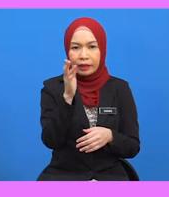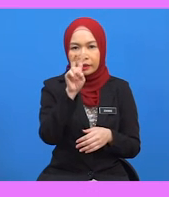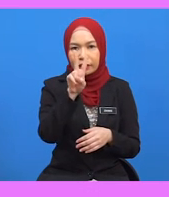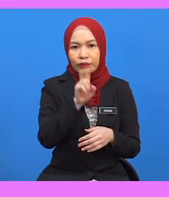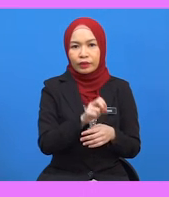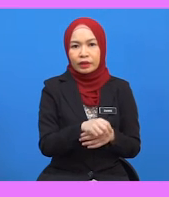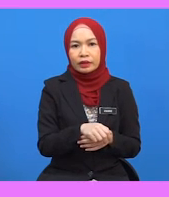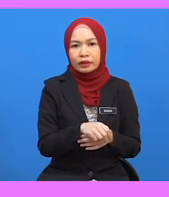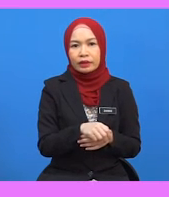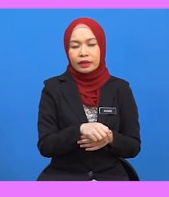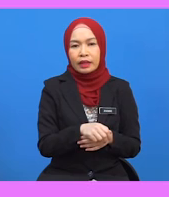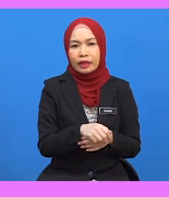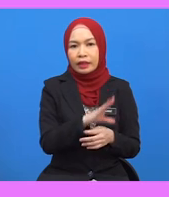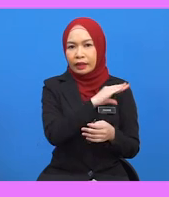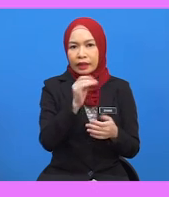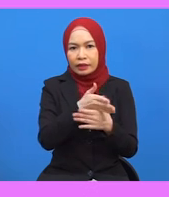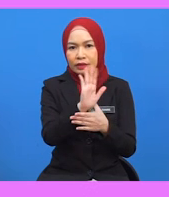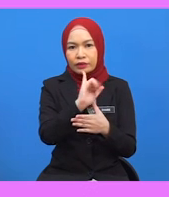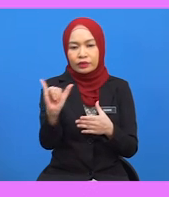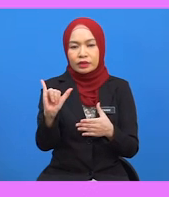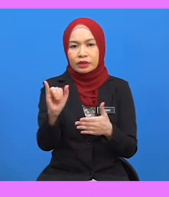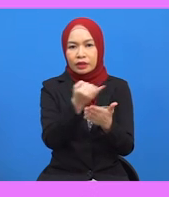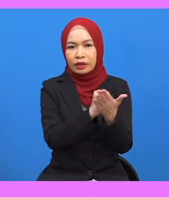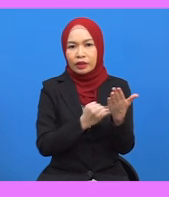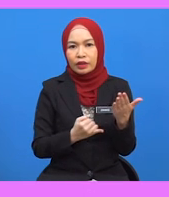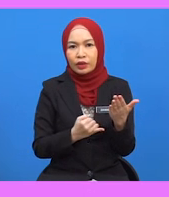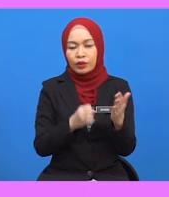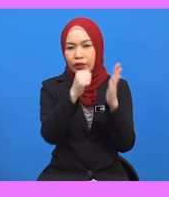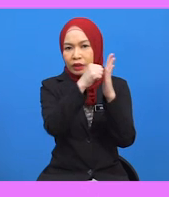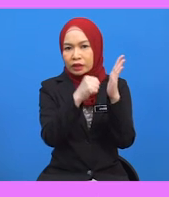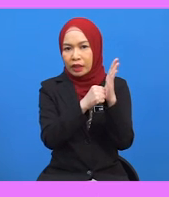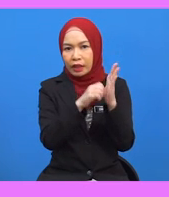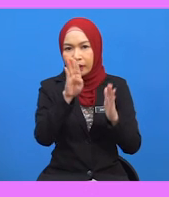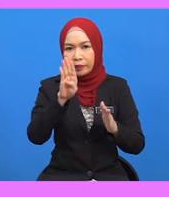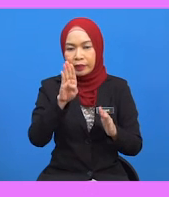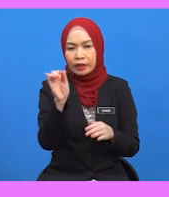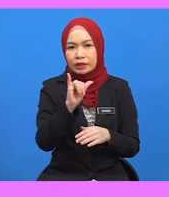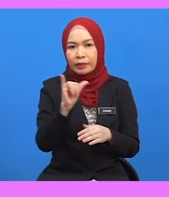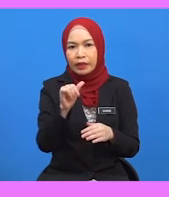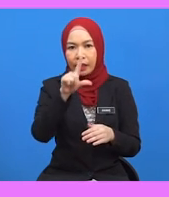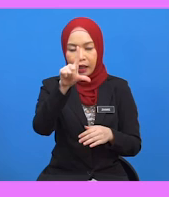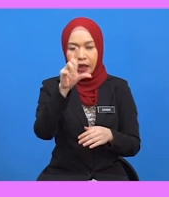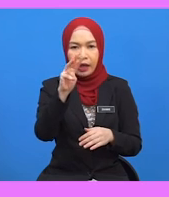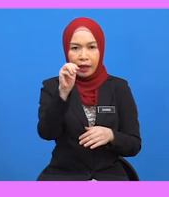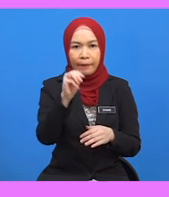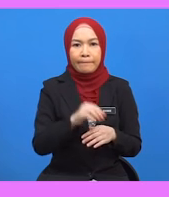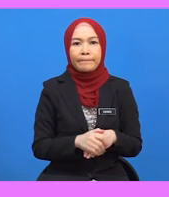Seterusnya, lukis simbol syarat untuk B sama dengan LM.